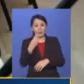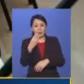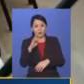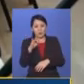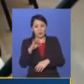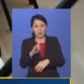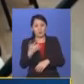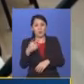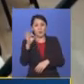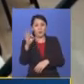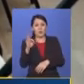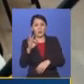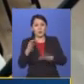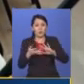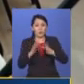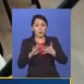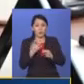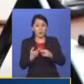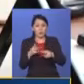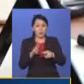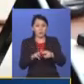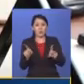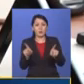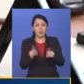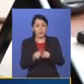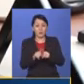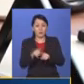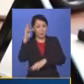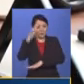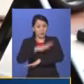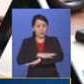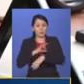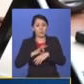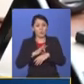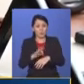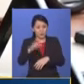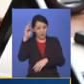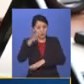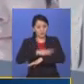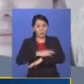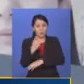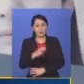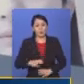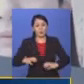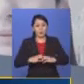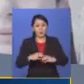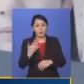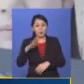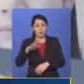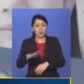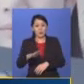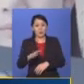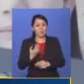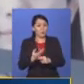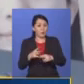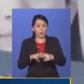штаттық режимде, ал 30% қашықтан оқытылады. Сонымен қатар сабақтан тыс жүргізілетін қосымша сабақтарда бір топта 5